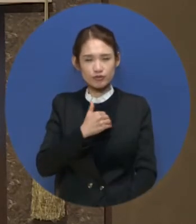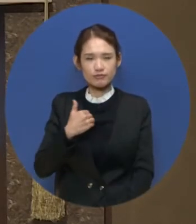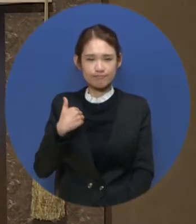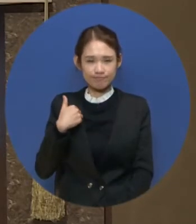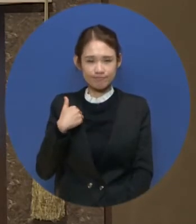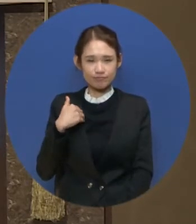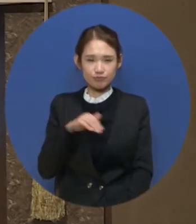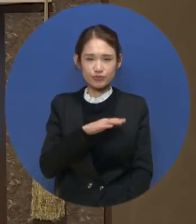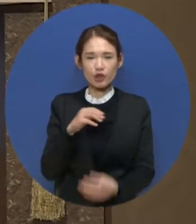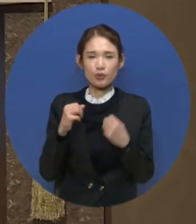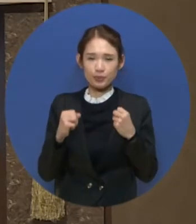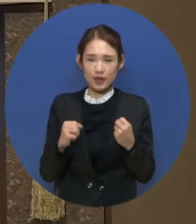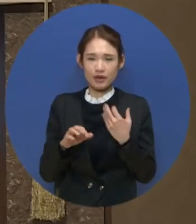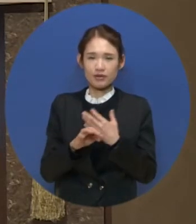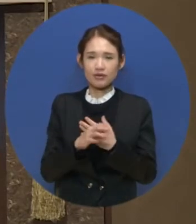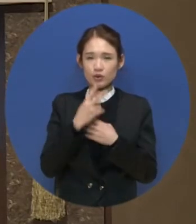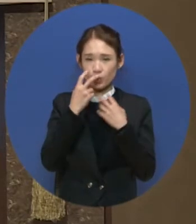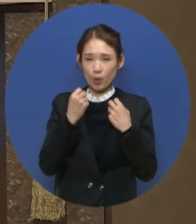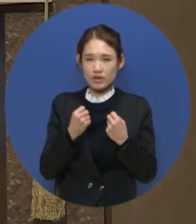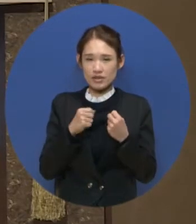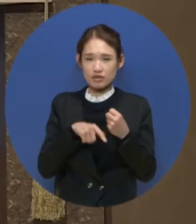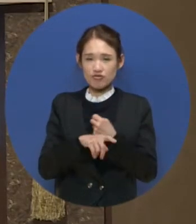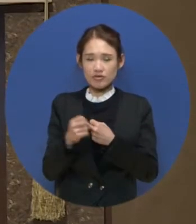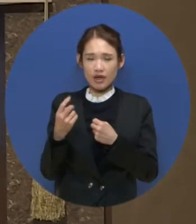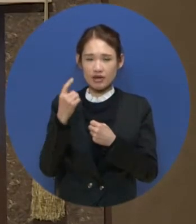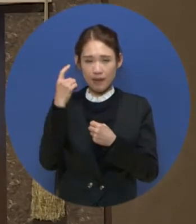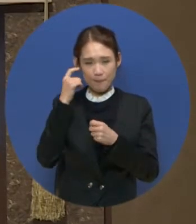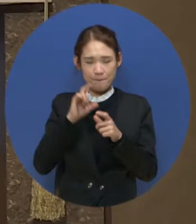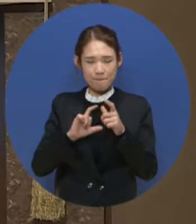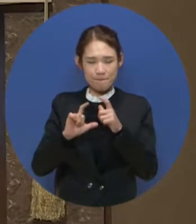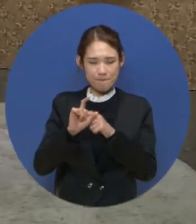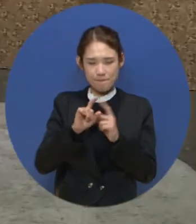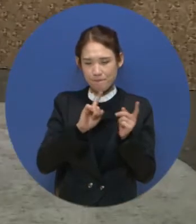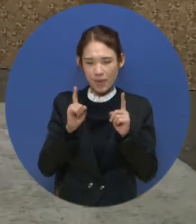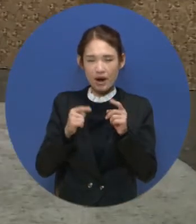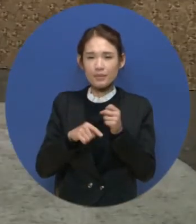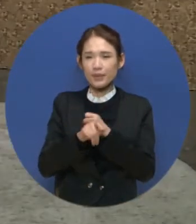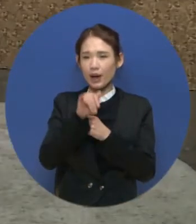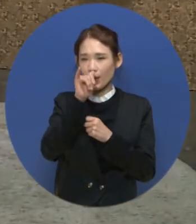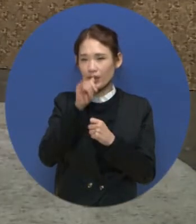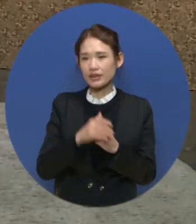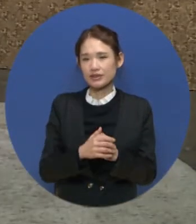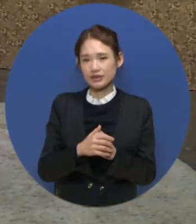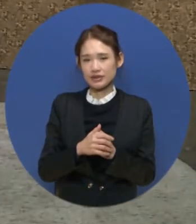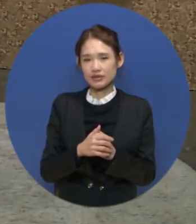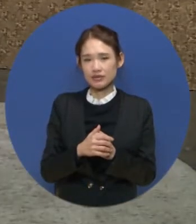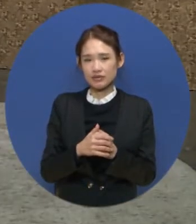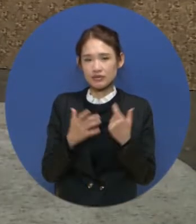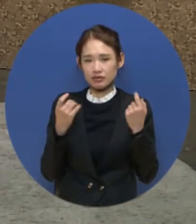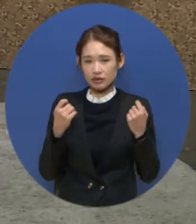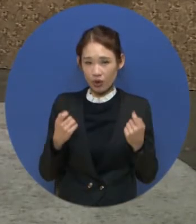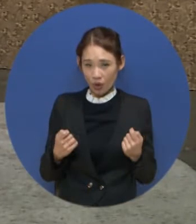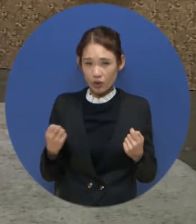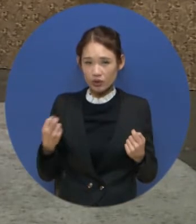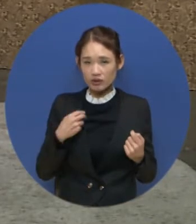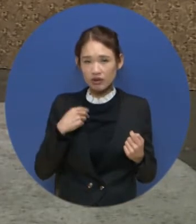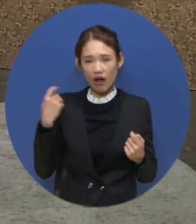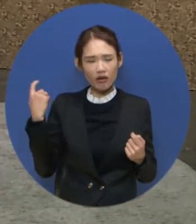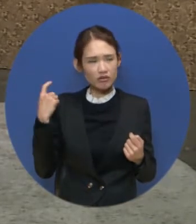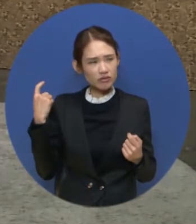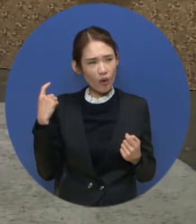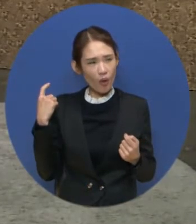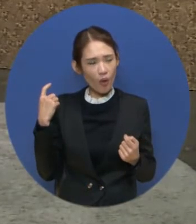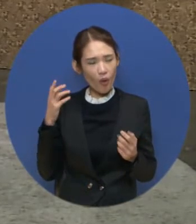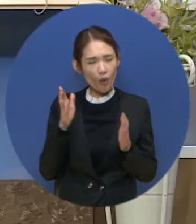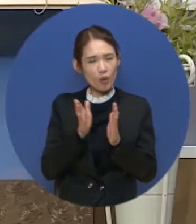저희가 있어야 되는 그런 또 존재 이유를 다시 한번 생각하게 되죠. 그럴 것 같습니다. 그리고 또 제가